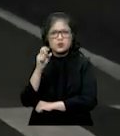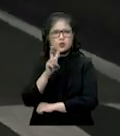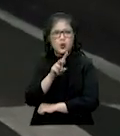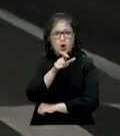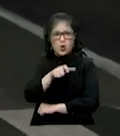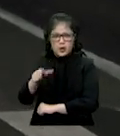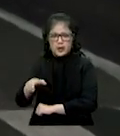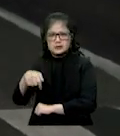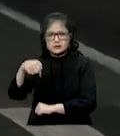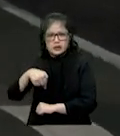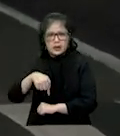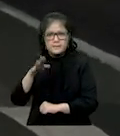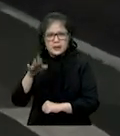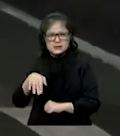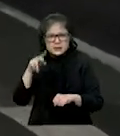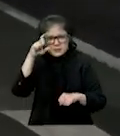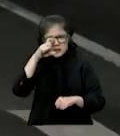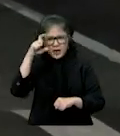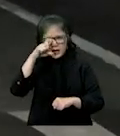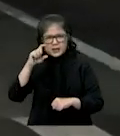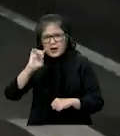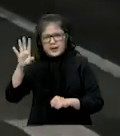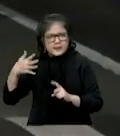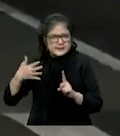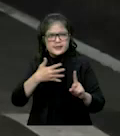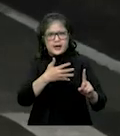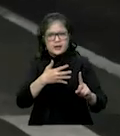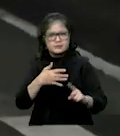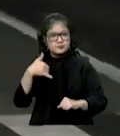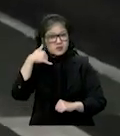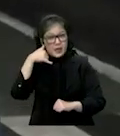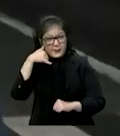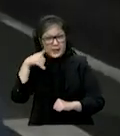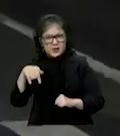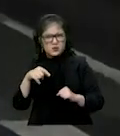ini masih kami lakukan pencarian. Kalau untuk handphone itu, Bang, memang diambil sama si Deni itu gimana?